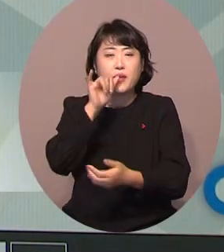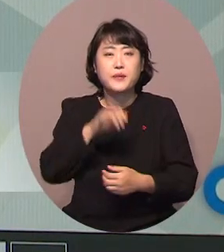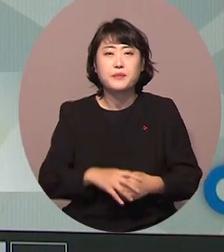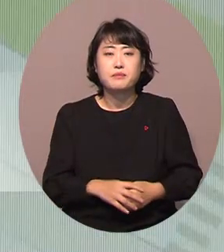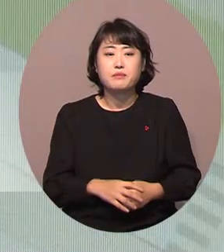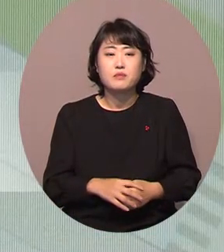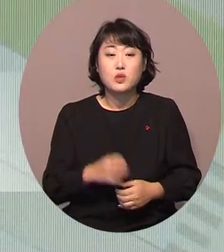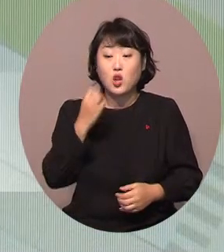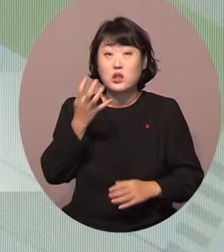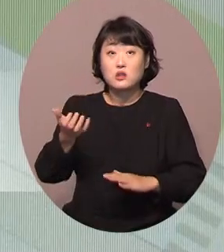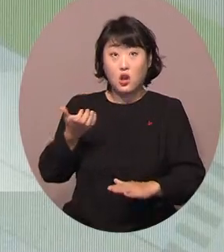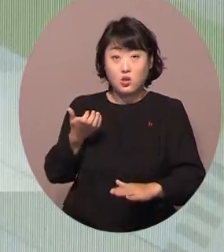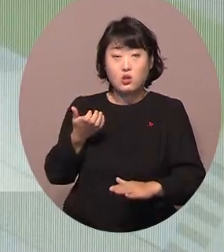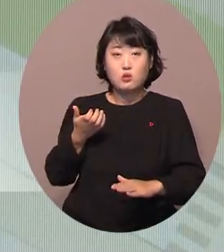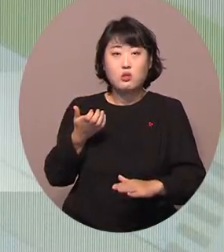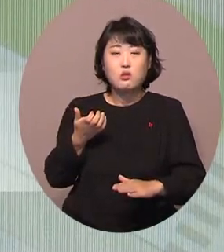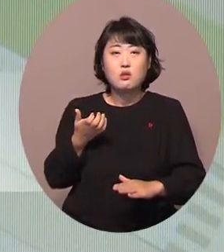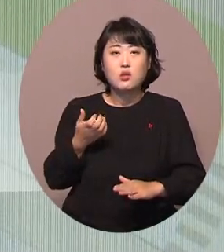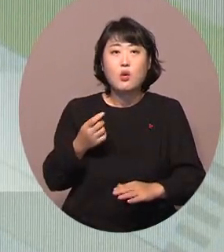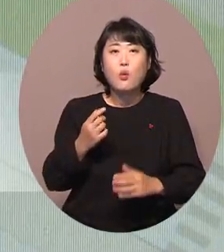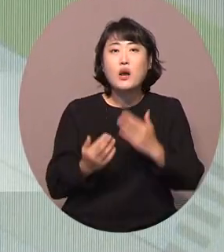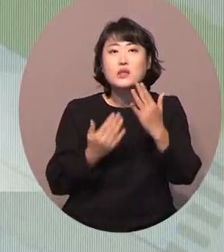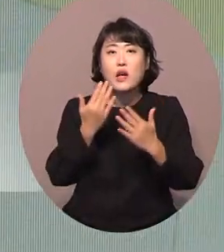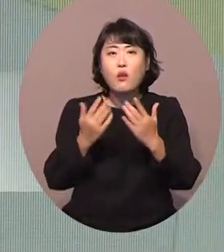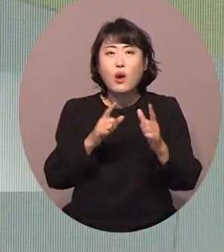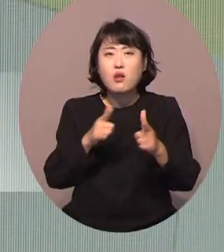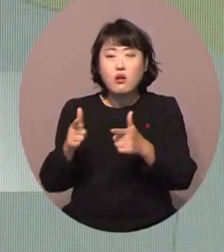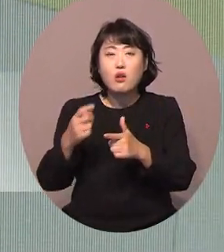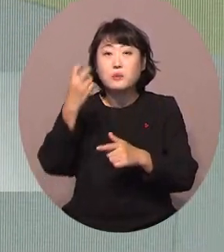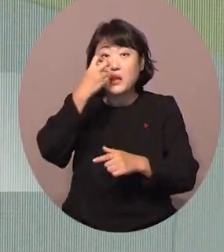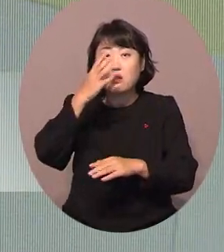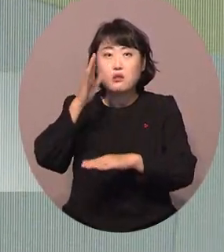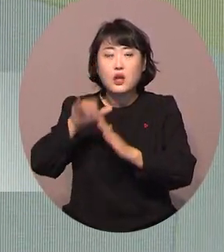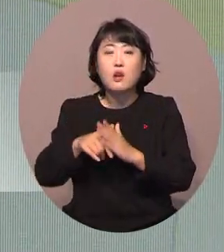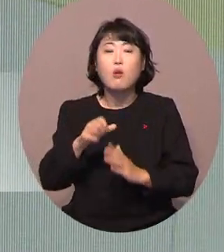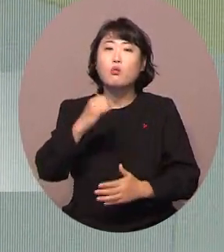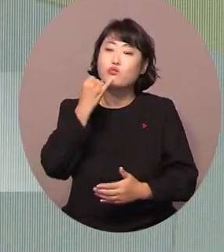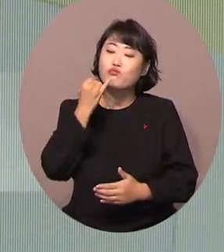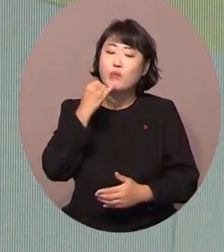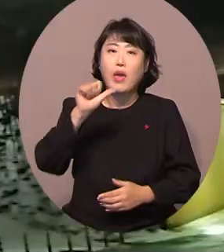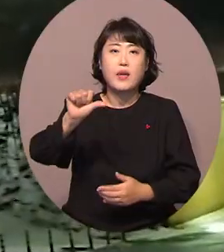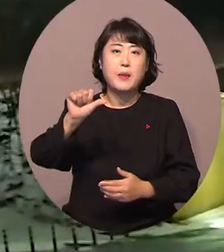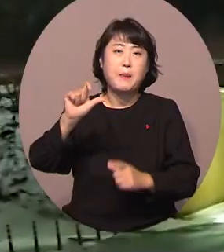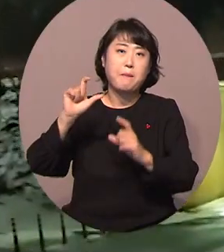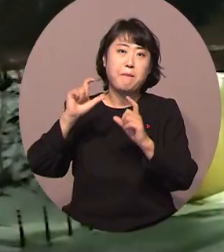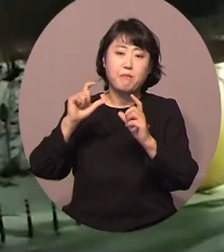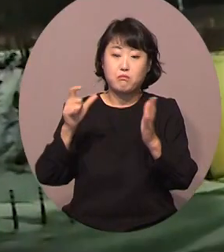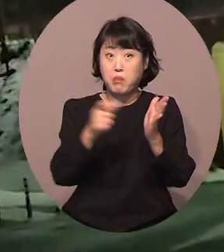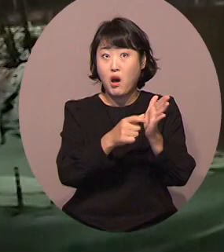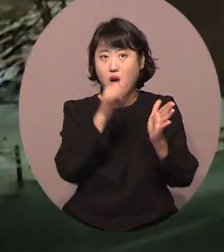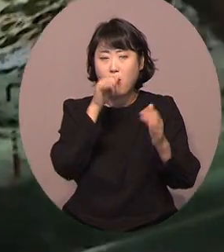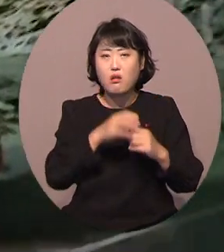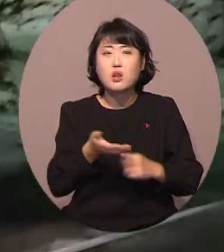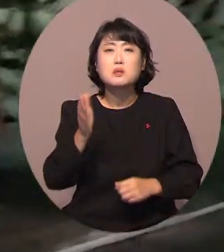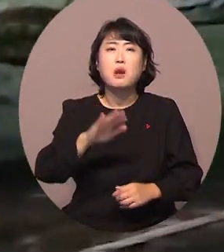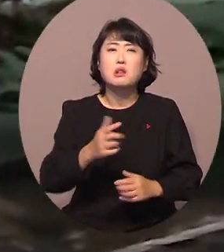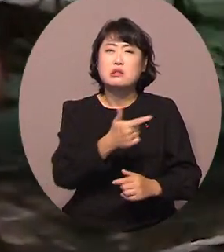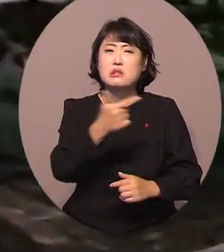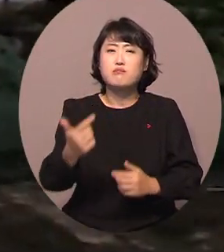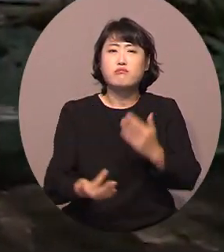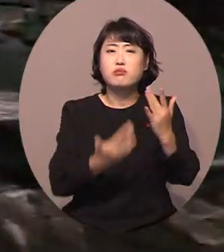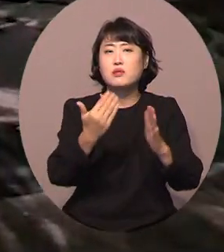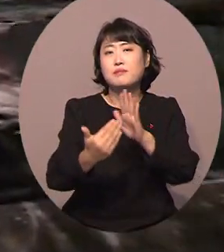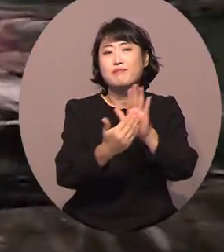협회가 진행한 소방 점검에서는 매우 양호하다는 의미에 안전등급를 받았습니다 하지만 대형 화제는 막지